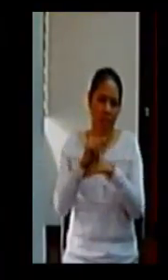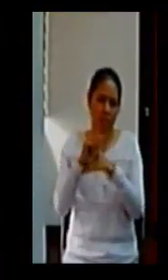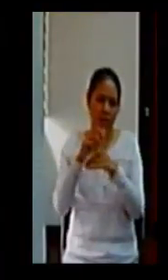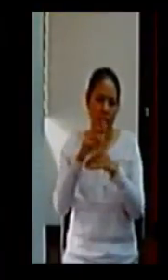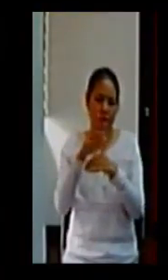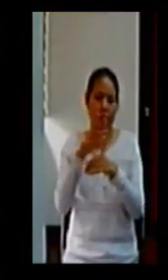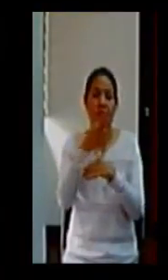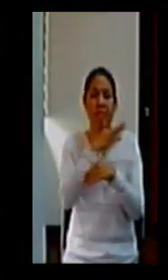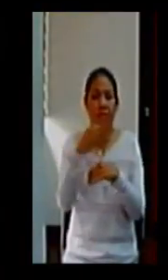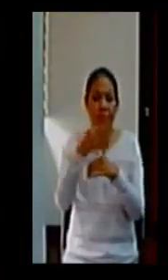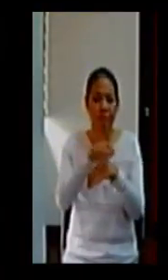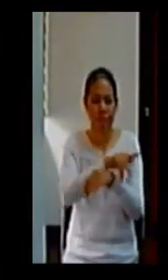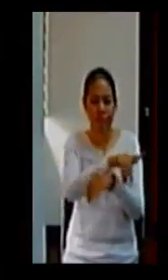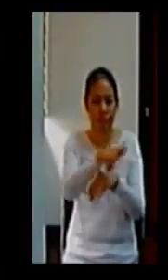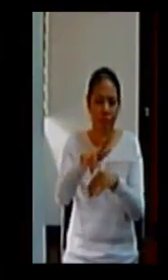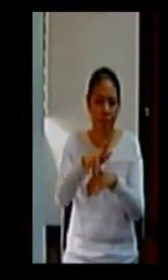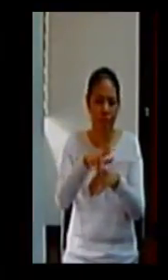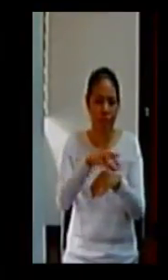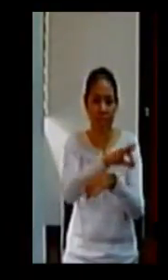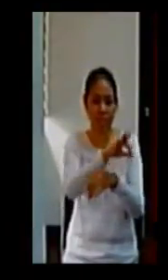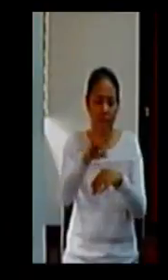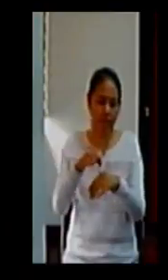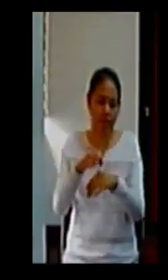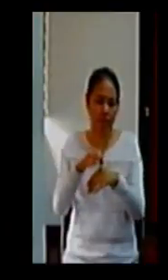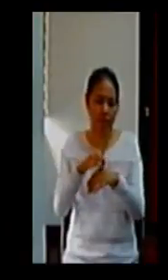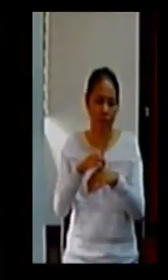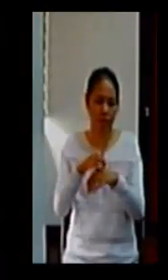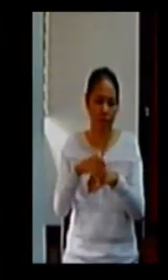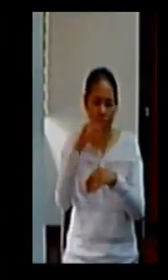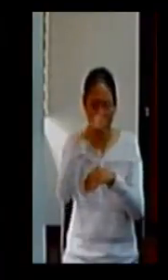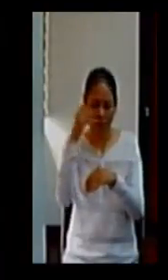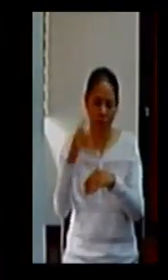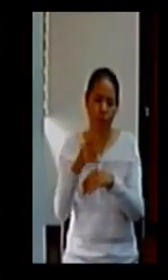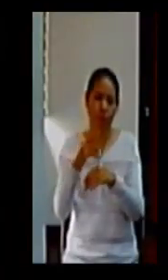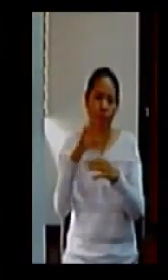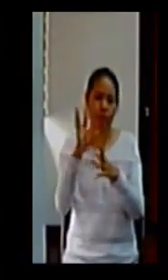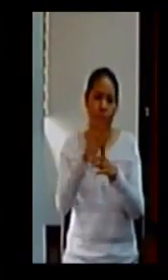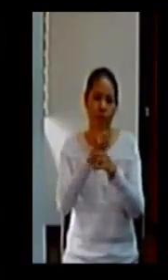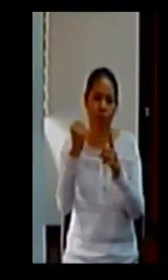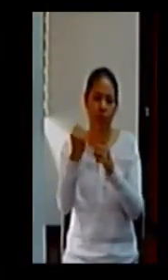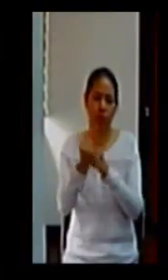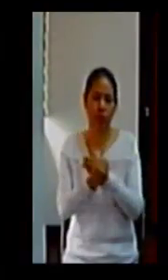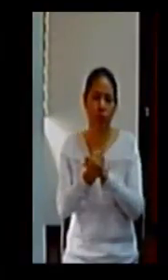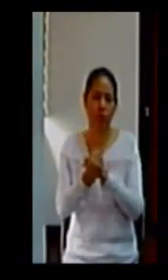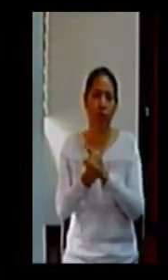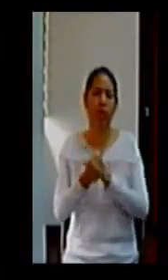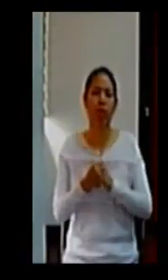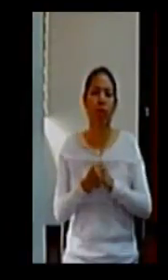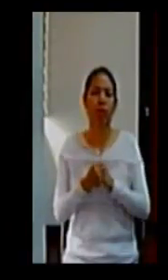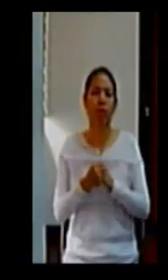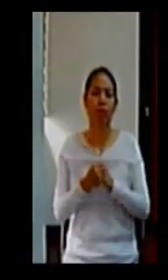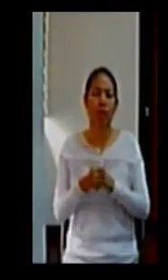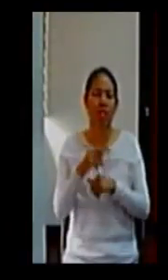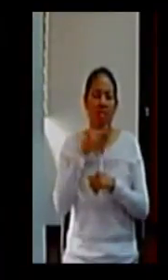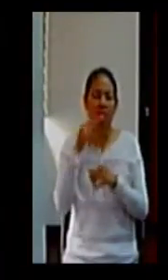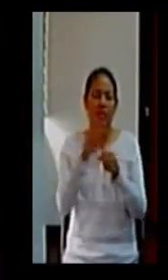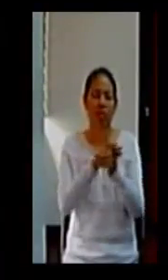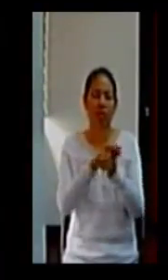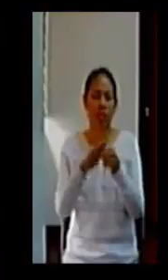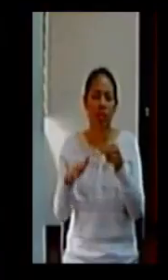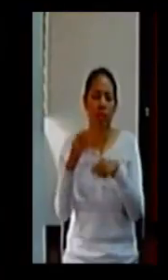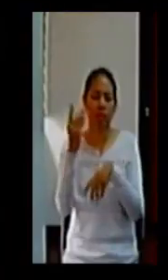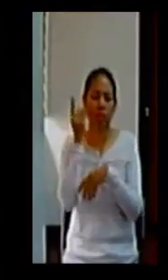Dahil po sa ganitong sitwasyon, kung saan hindi po kumakasya sa pang-araw-araw